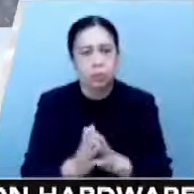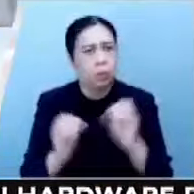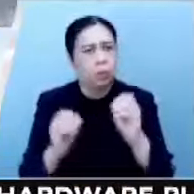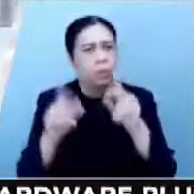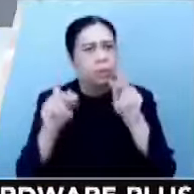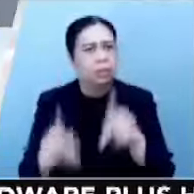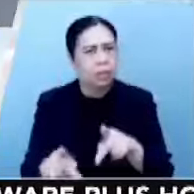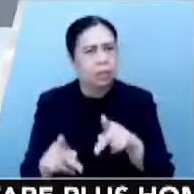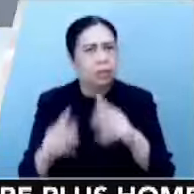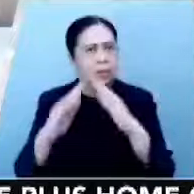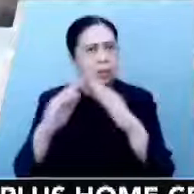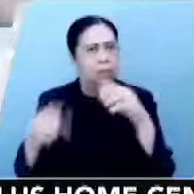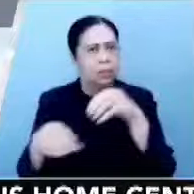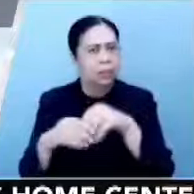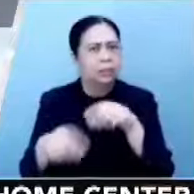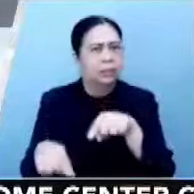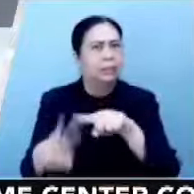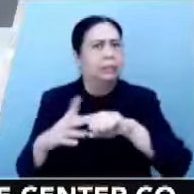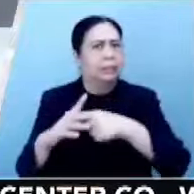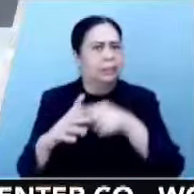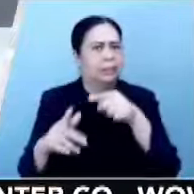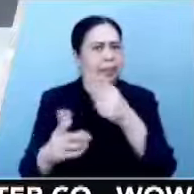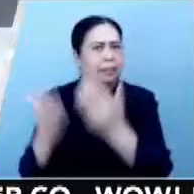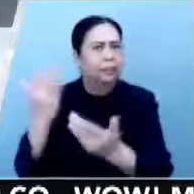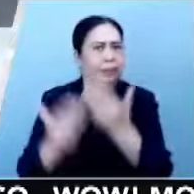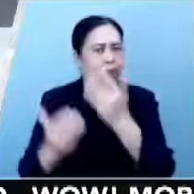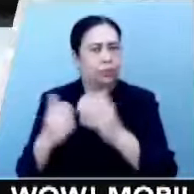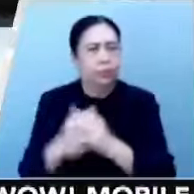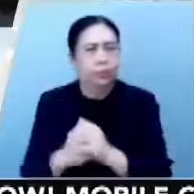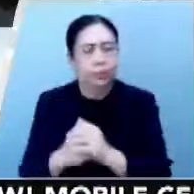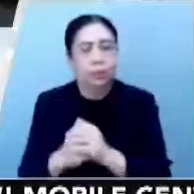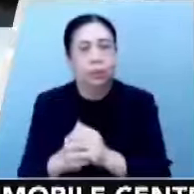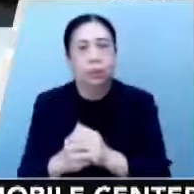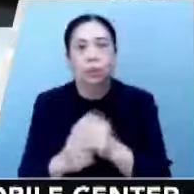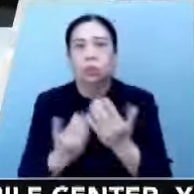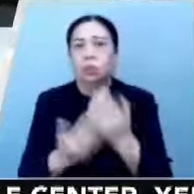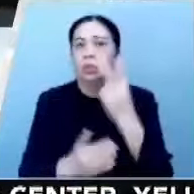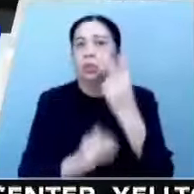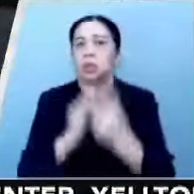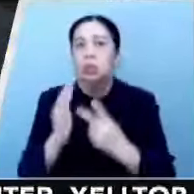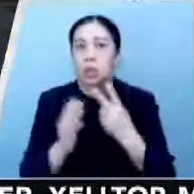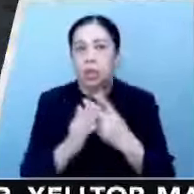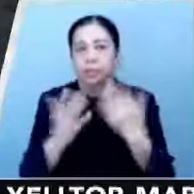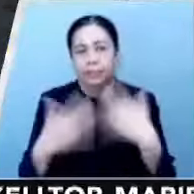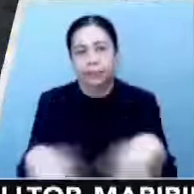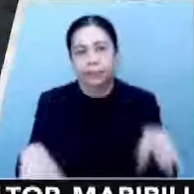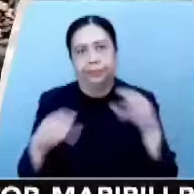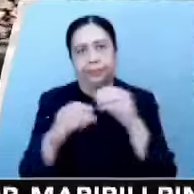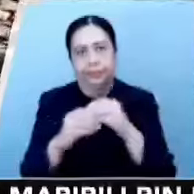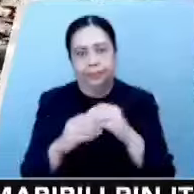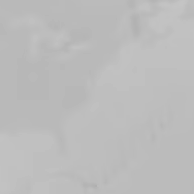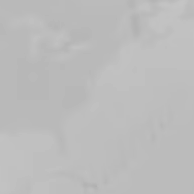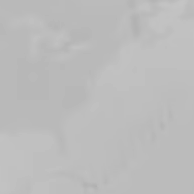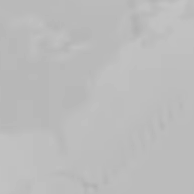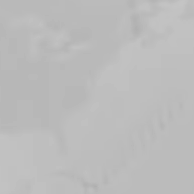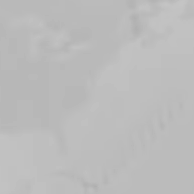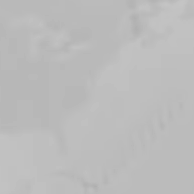saan pinaniniwala ang nagsimula ang sunog. Umabot ng 2 oras bago nagdeklara ng fire out.